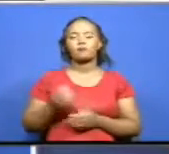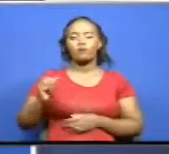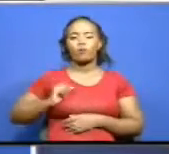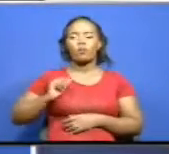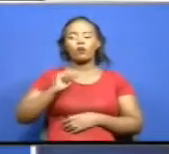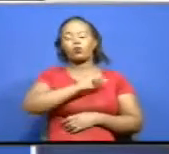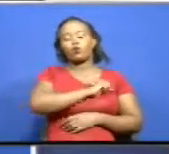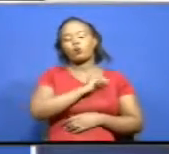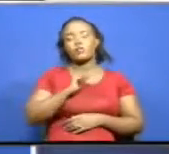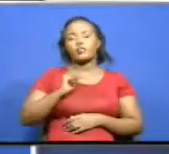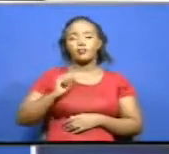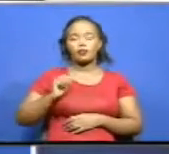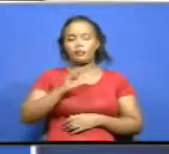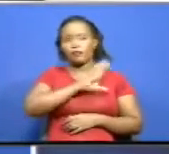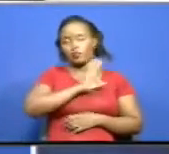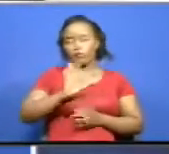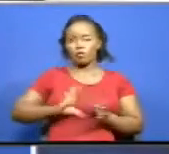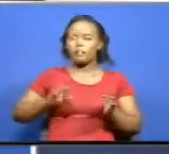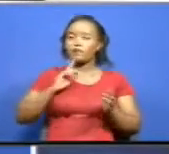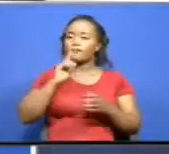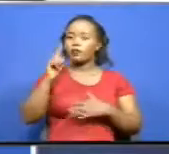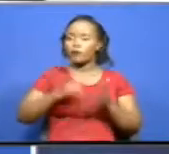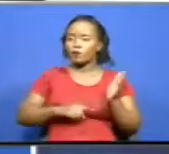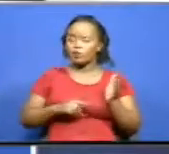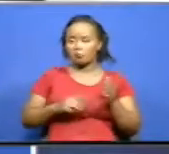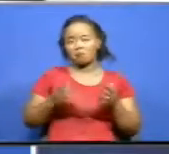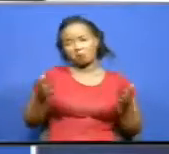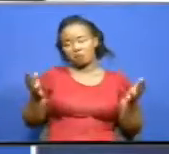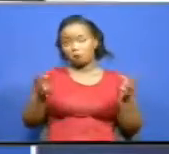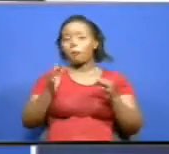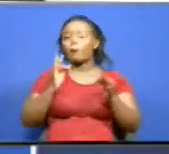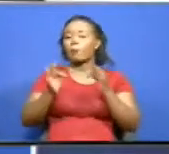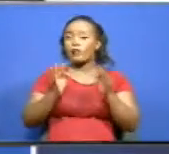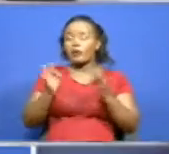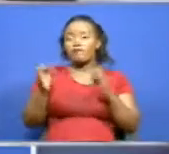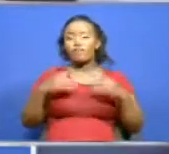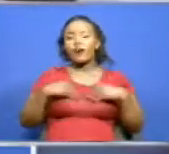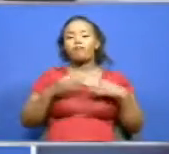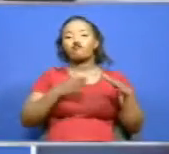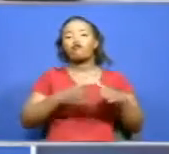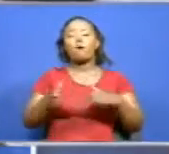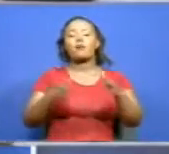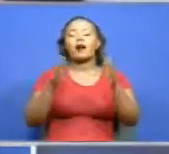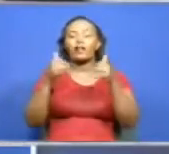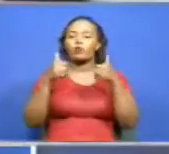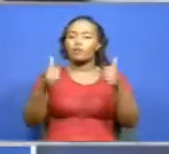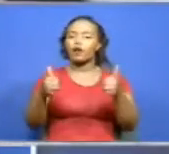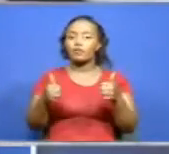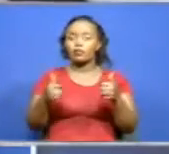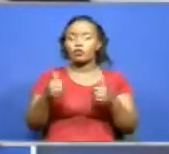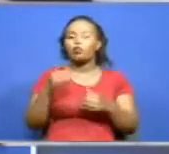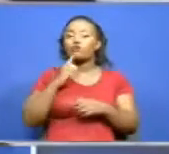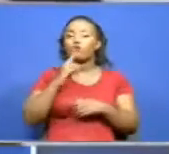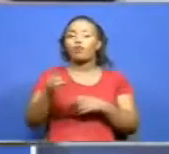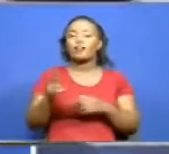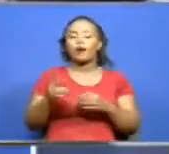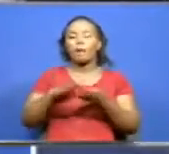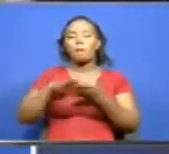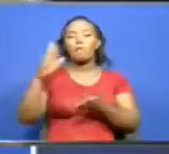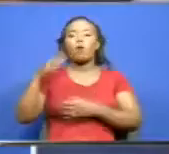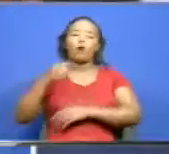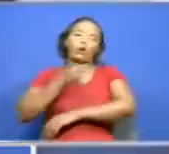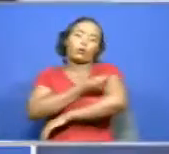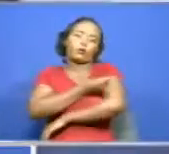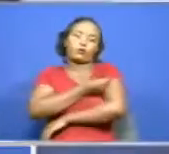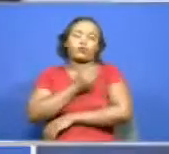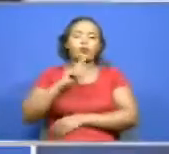afya, wawakilishi wa shirikisho hilo walisema kwamba ikiwa hakutakuwa na mikakati mahususi ya kuagiza dozi zaidi,